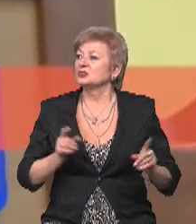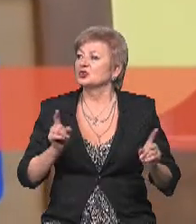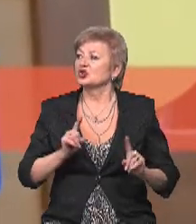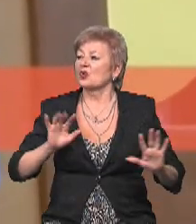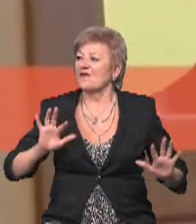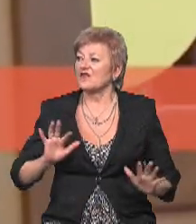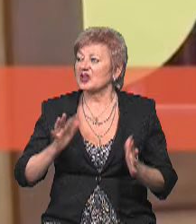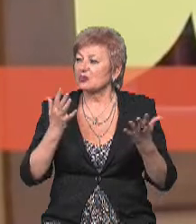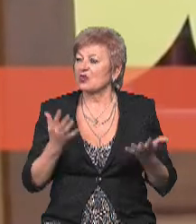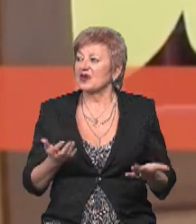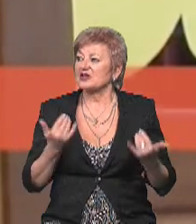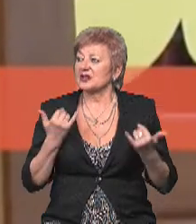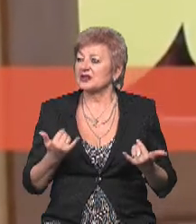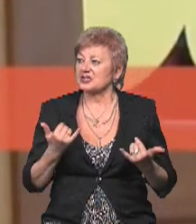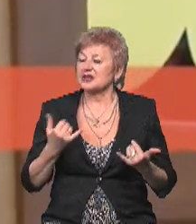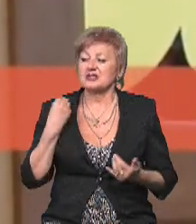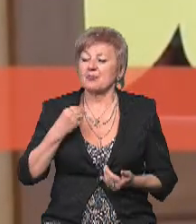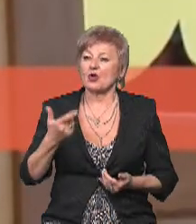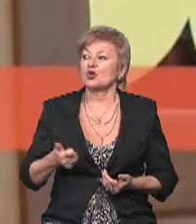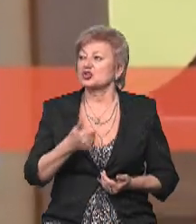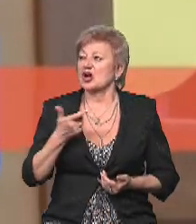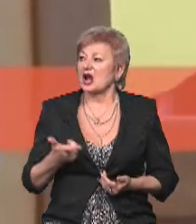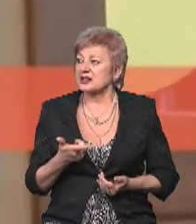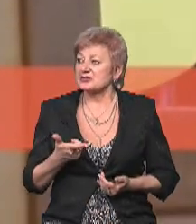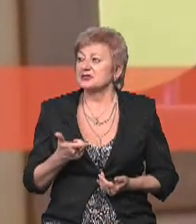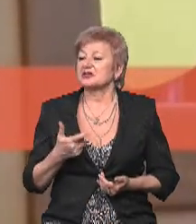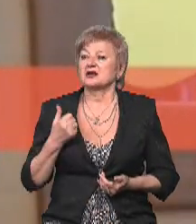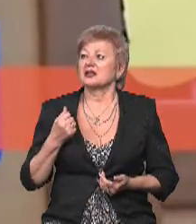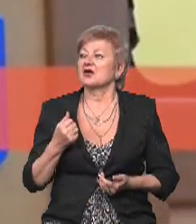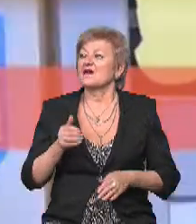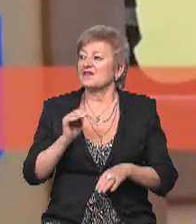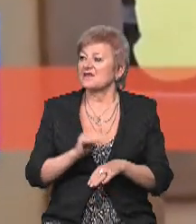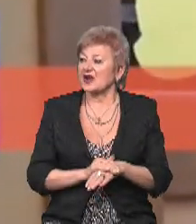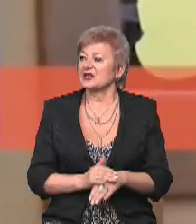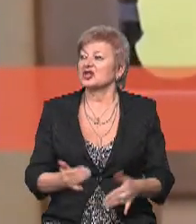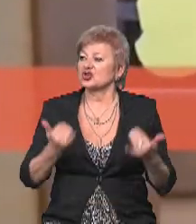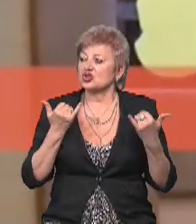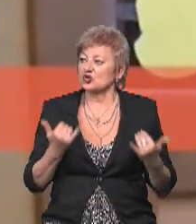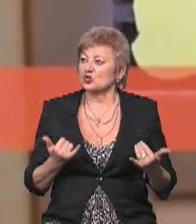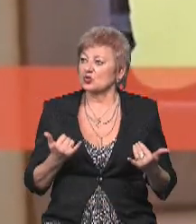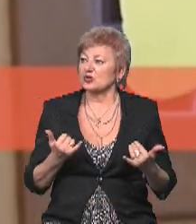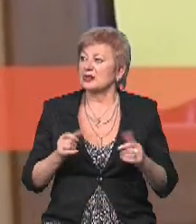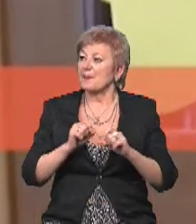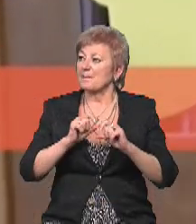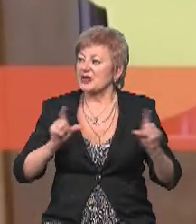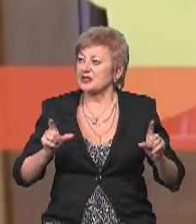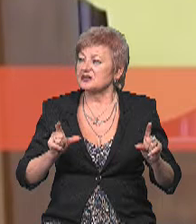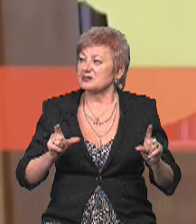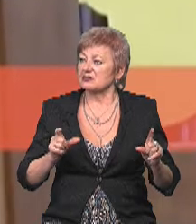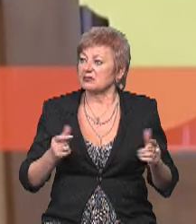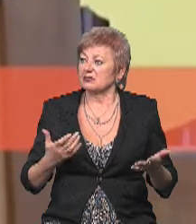відбувається з підприємством «Запоріжгаз» і «Запоріжгазбуд». Тобто фактично зараз ці підприємства, по суті,